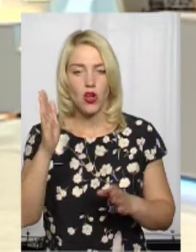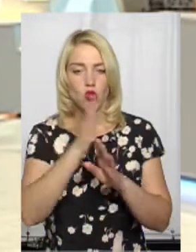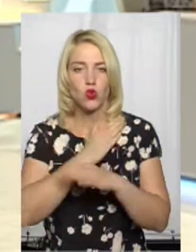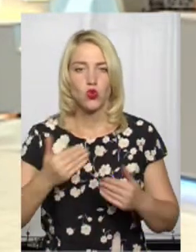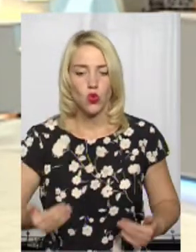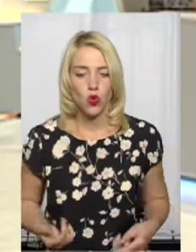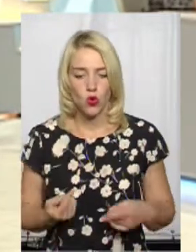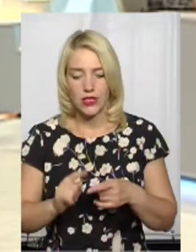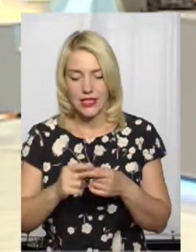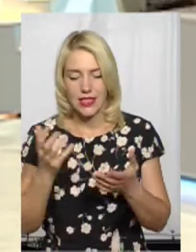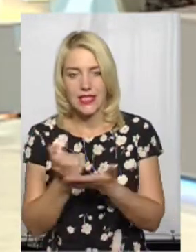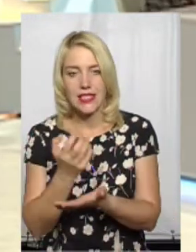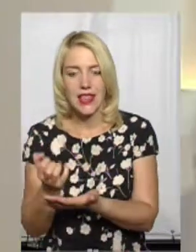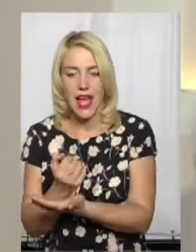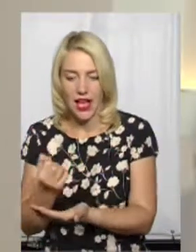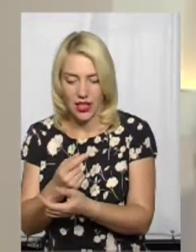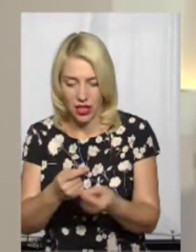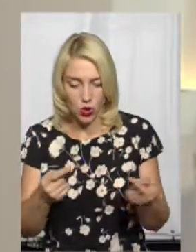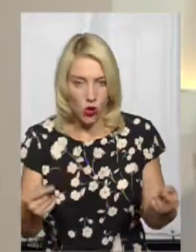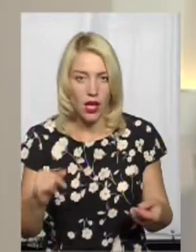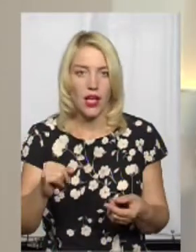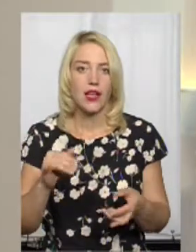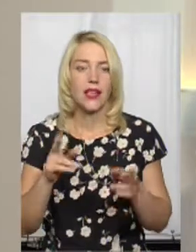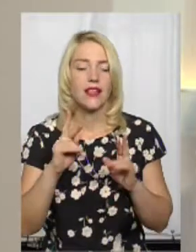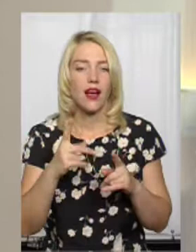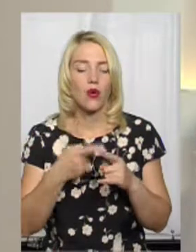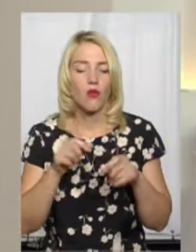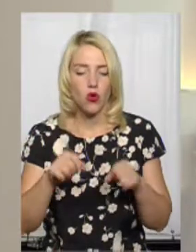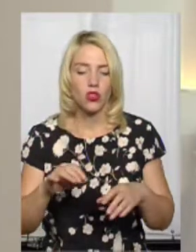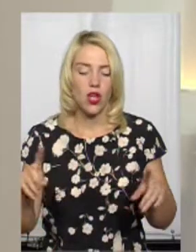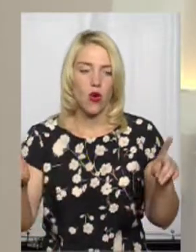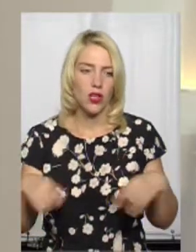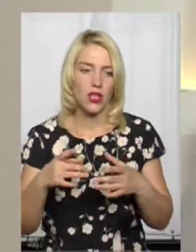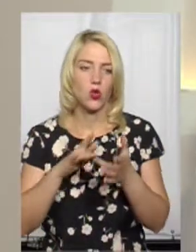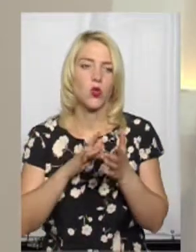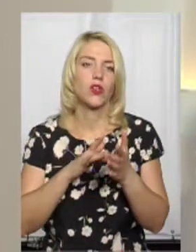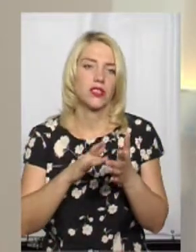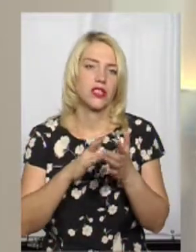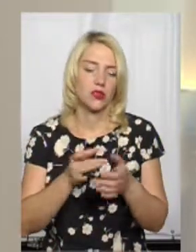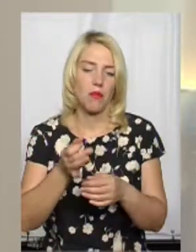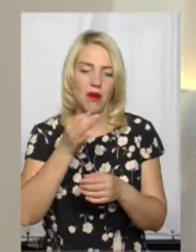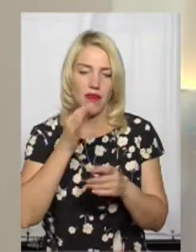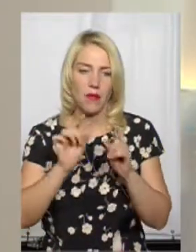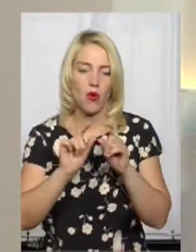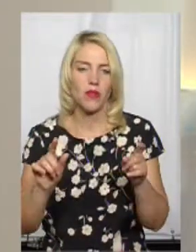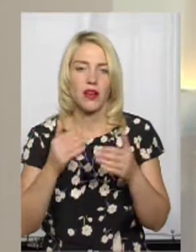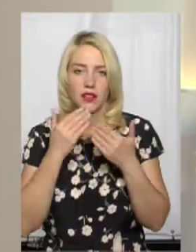яким чином можна це все організувати в якийсь туристично привабливий об'єкт. Будь